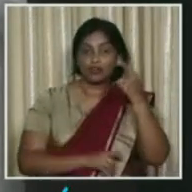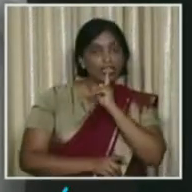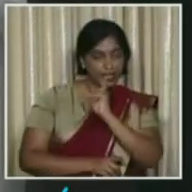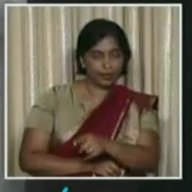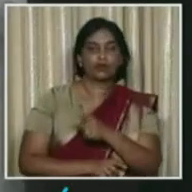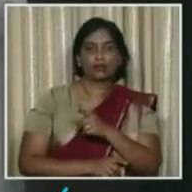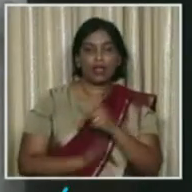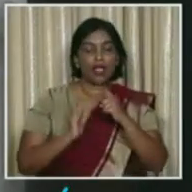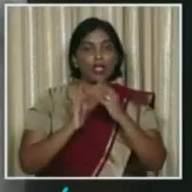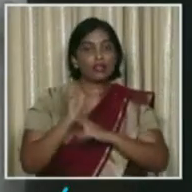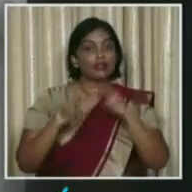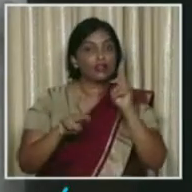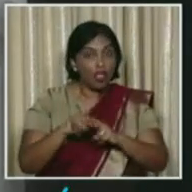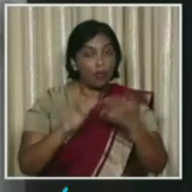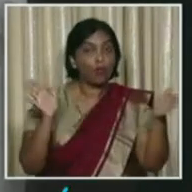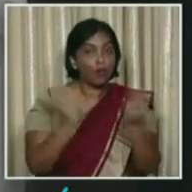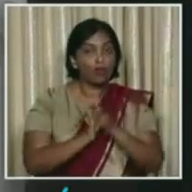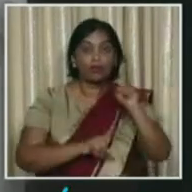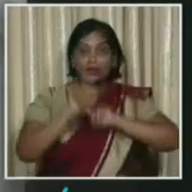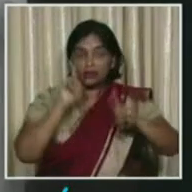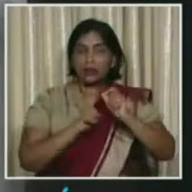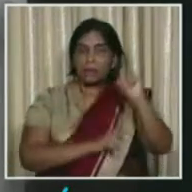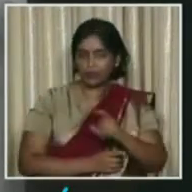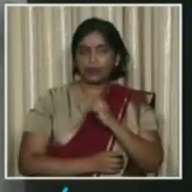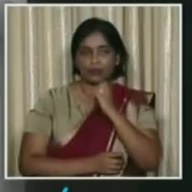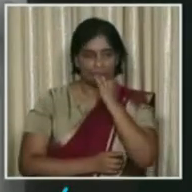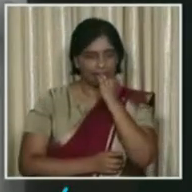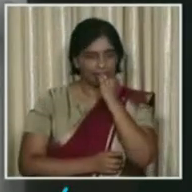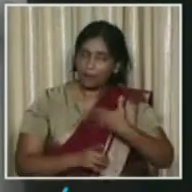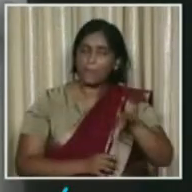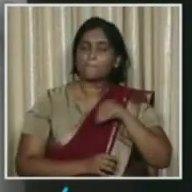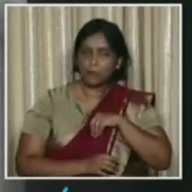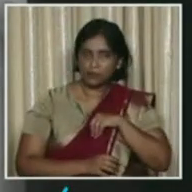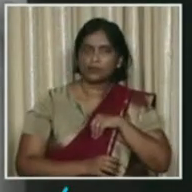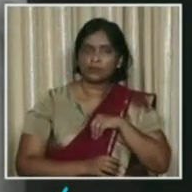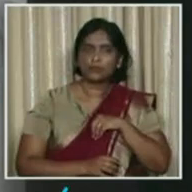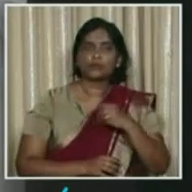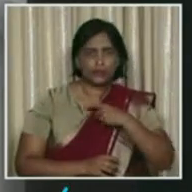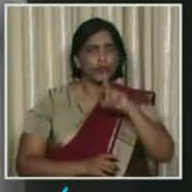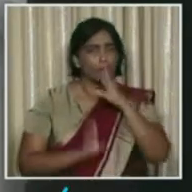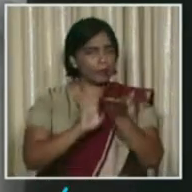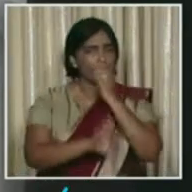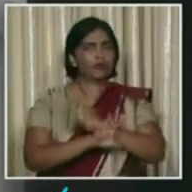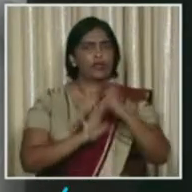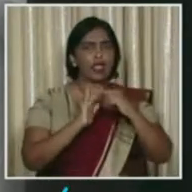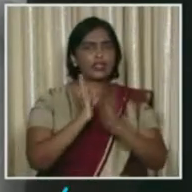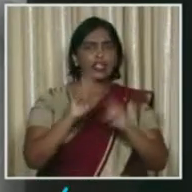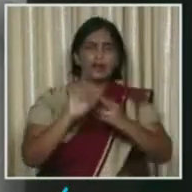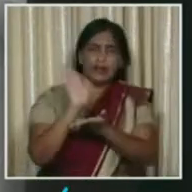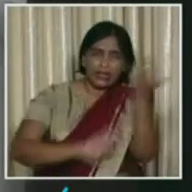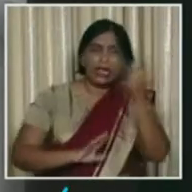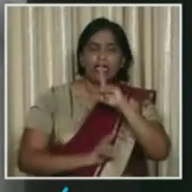කළා කිව්වා IMF එකත් එක්ක කරන කතා ටික සභාගත කරන්න කියලා. එතුමයි කිව්වේ. අපි කිව්වා වේලාසනින්ම IMF එකට යන්නේ